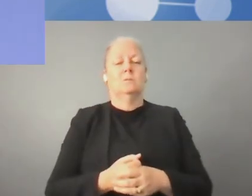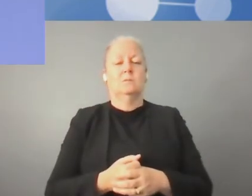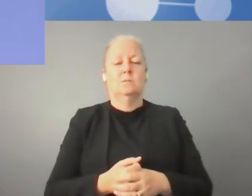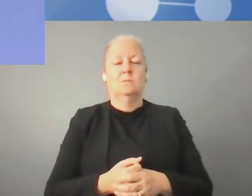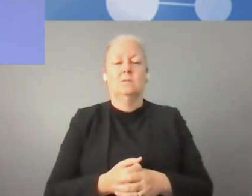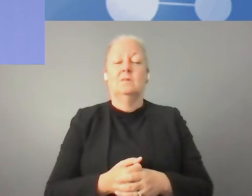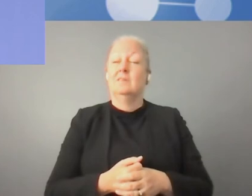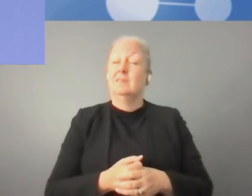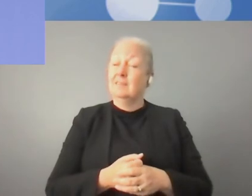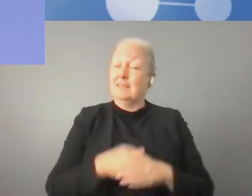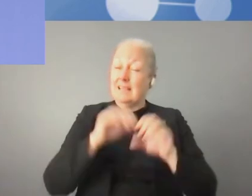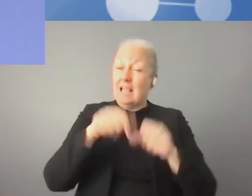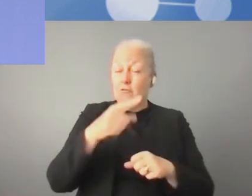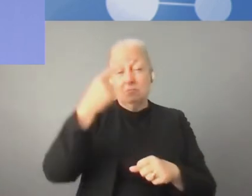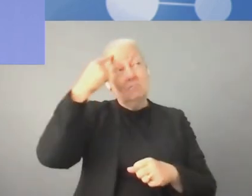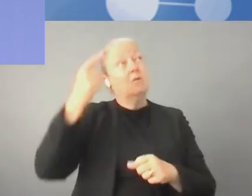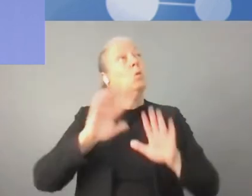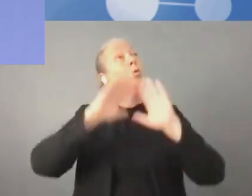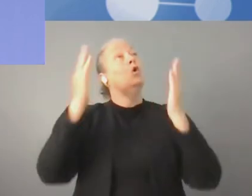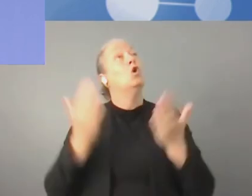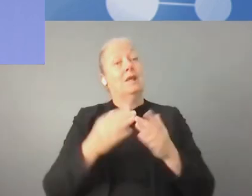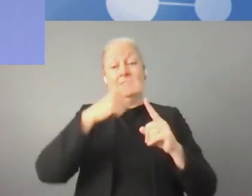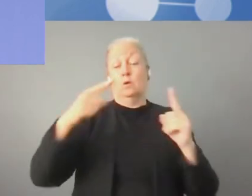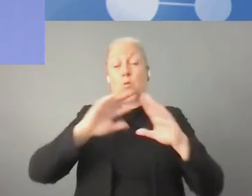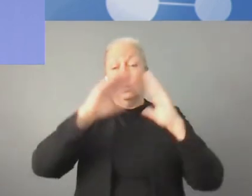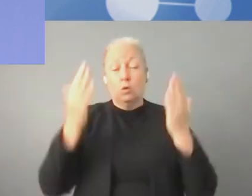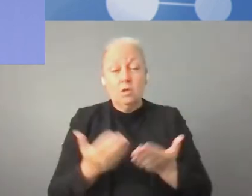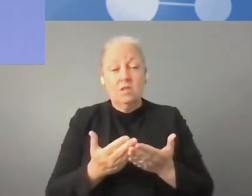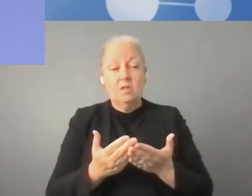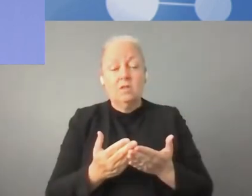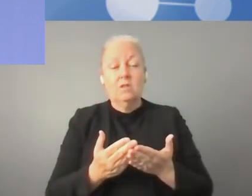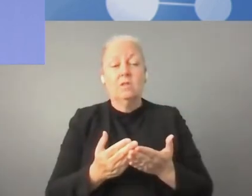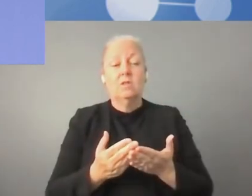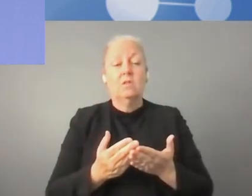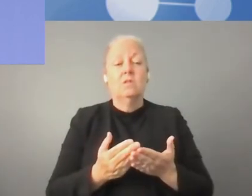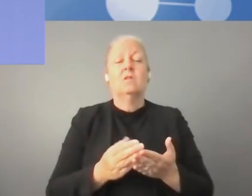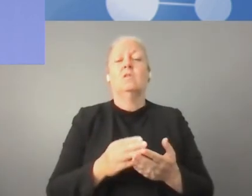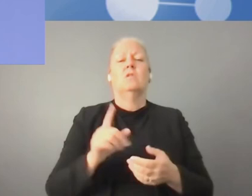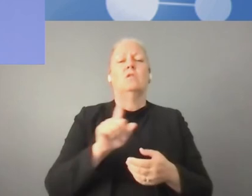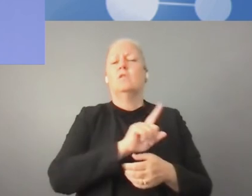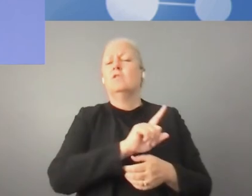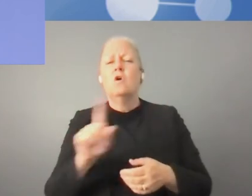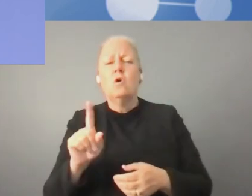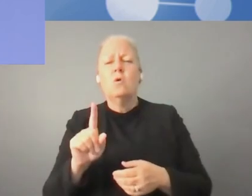的一个地方。下面请大使说几句。其大家认为整个世界